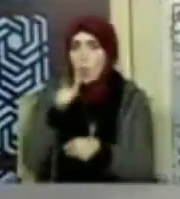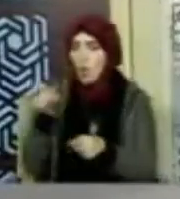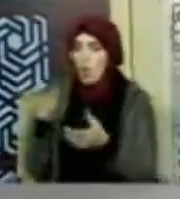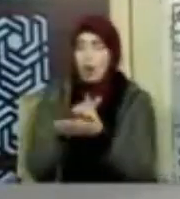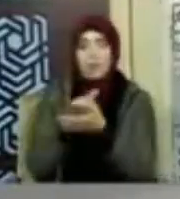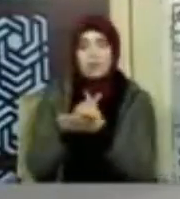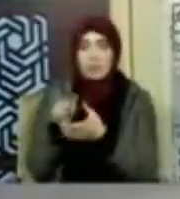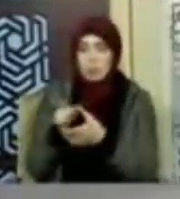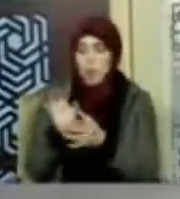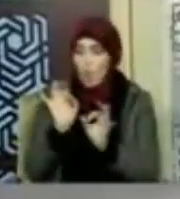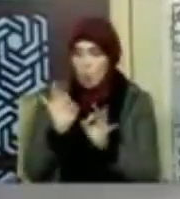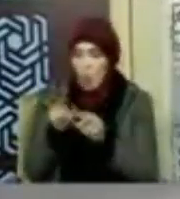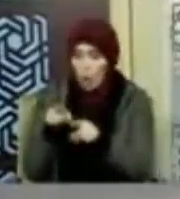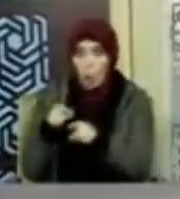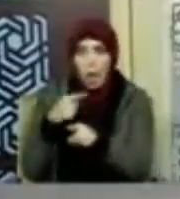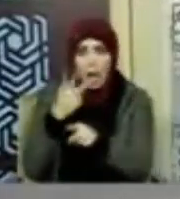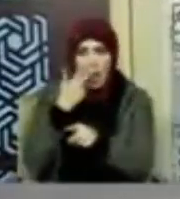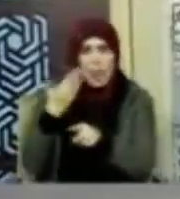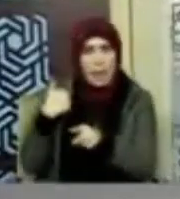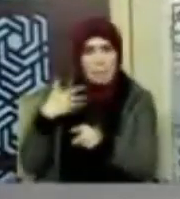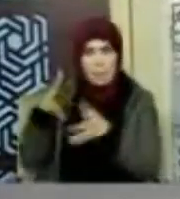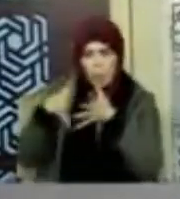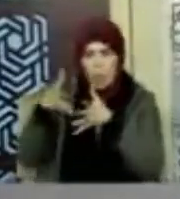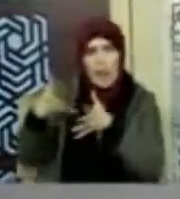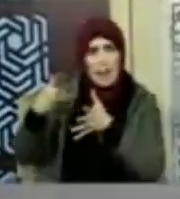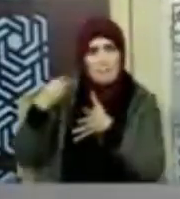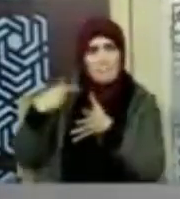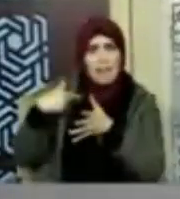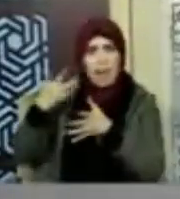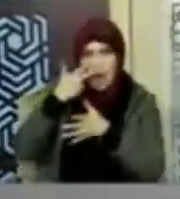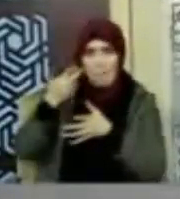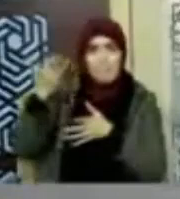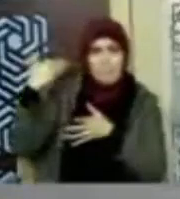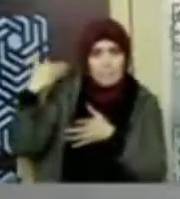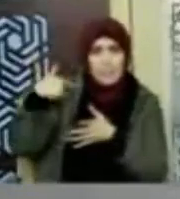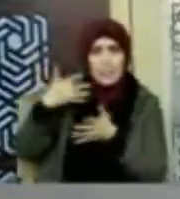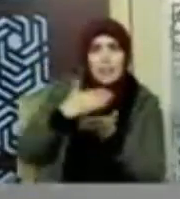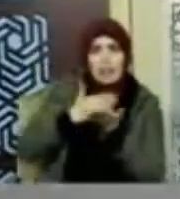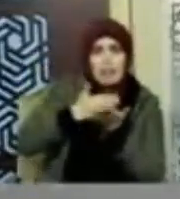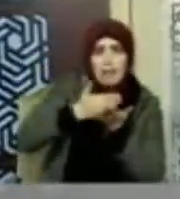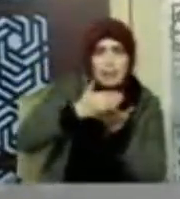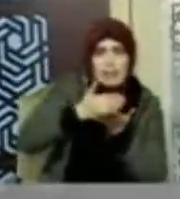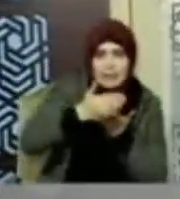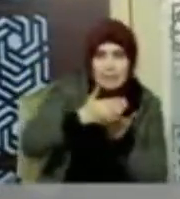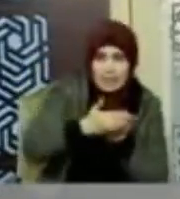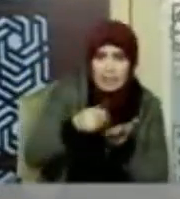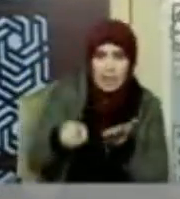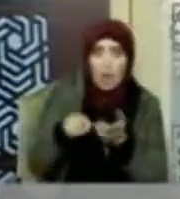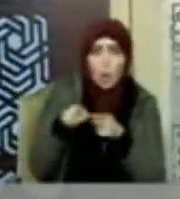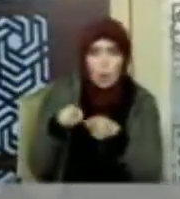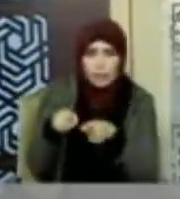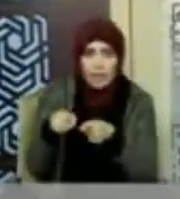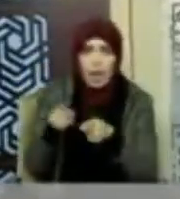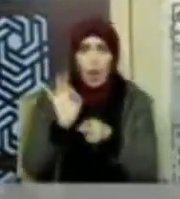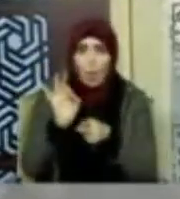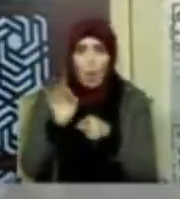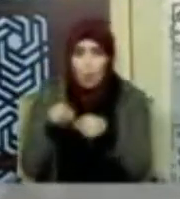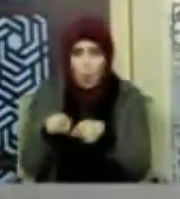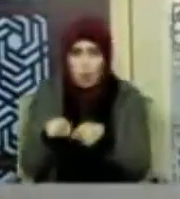أهو هو؟ أي هذا الرجل الذي جاءني وقال كذا وكذا، أهو